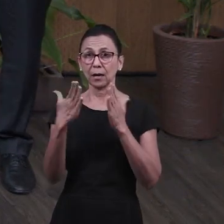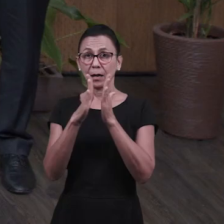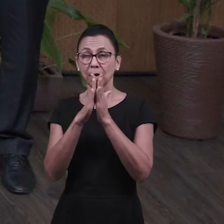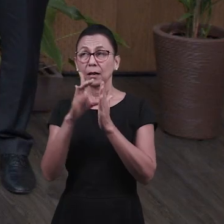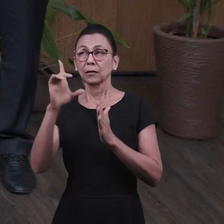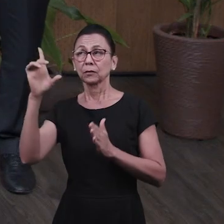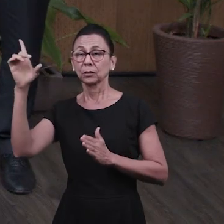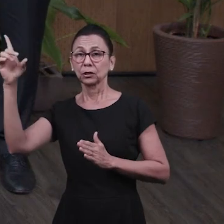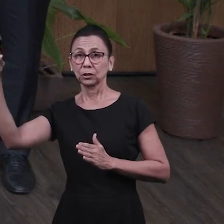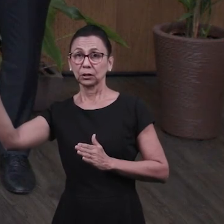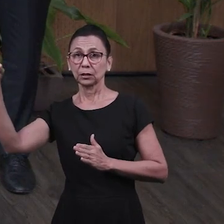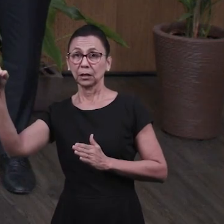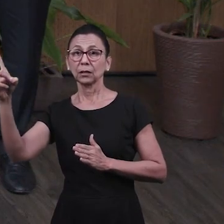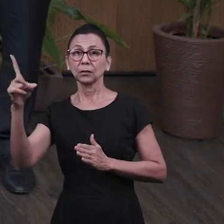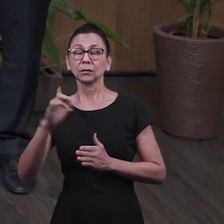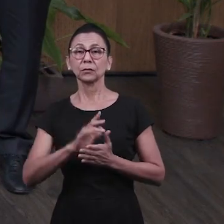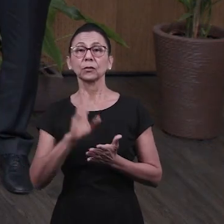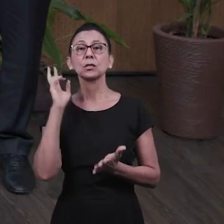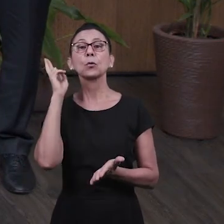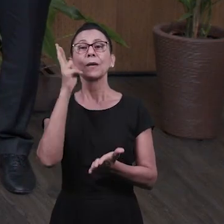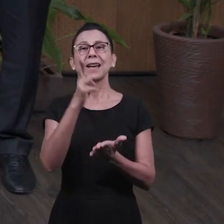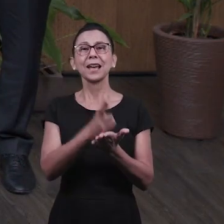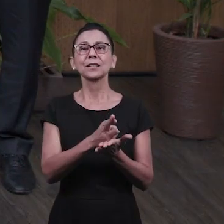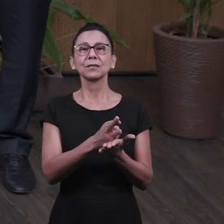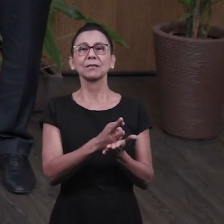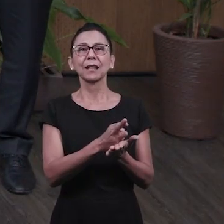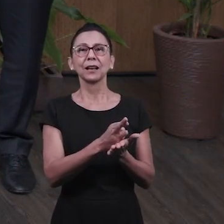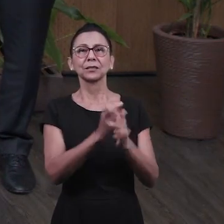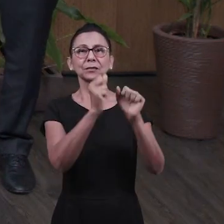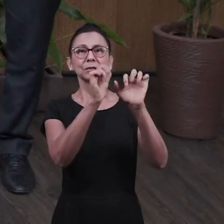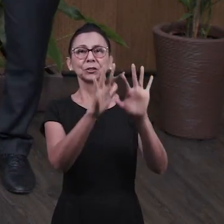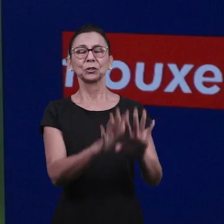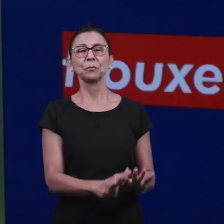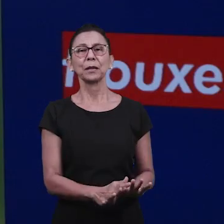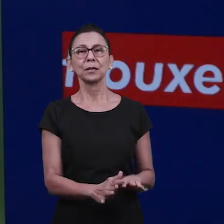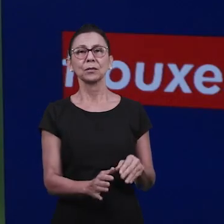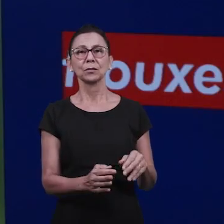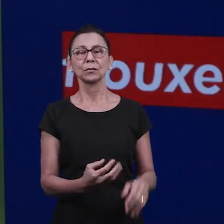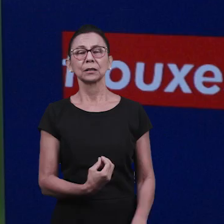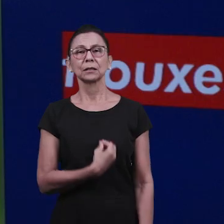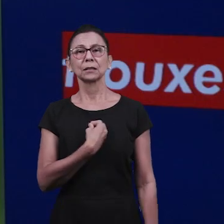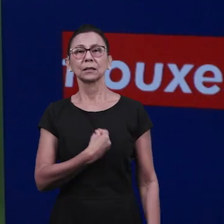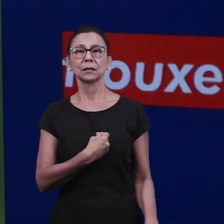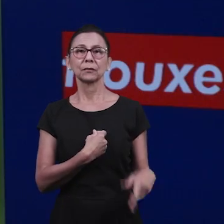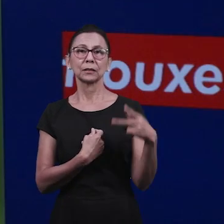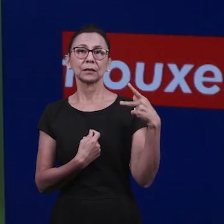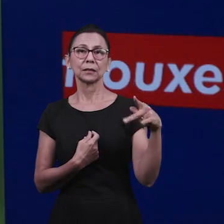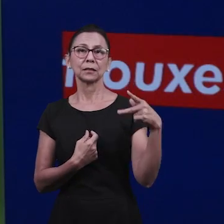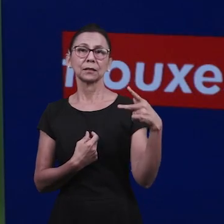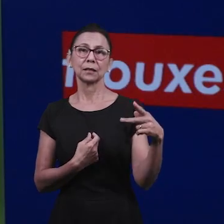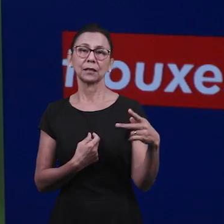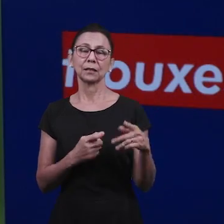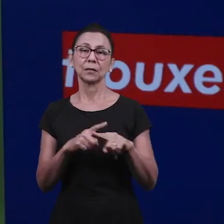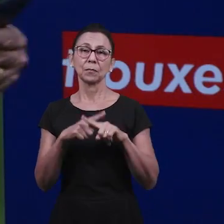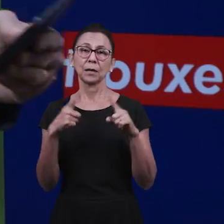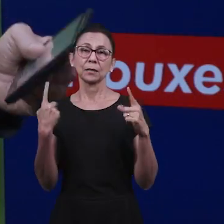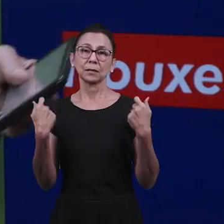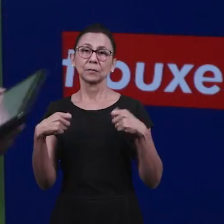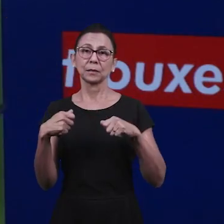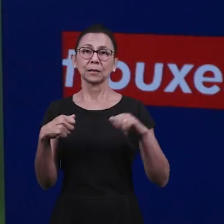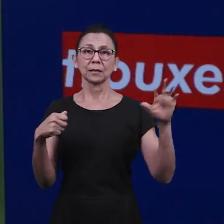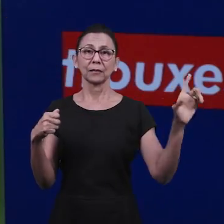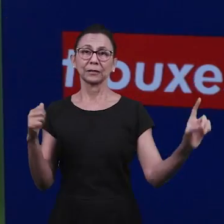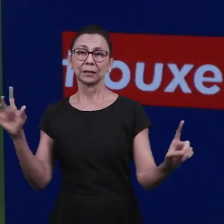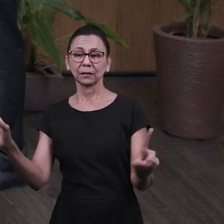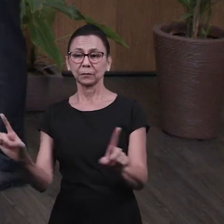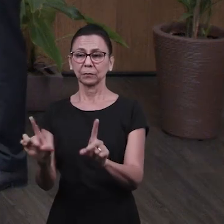puisse porter du fruit dans la vie de cet aveugle. Et lui, il devrait être proche de Jésus. Pourquoi?